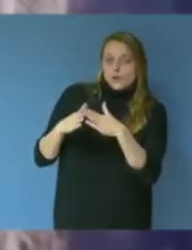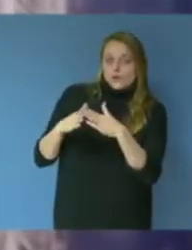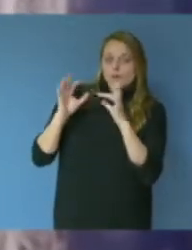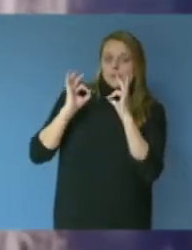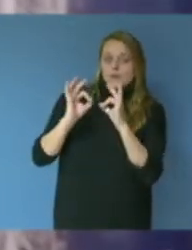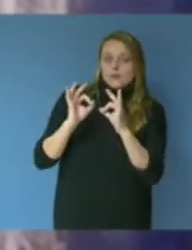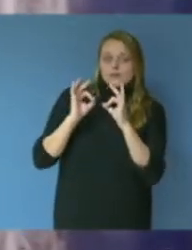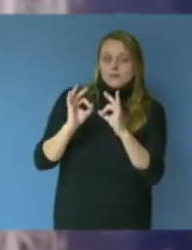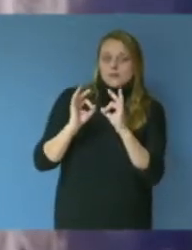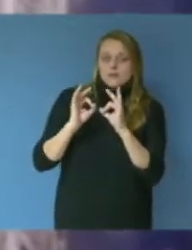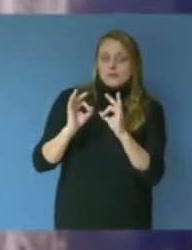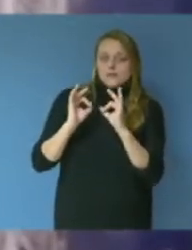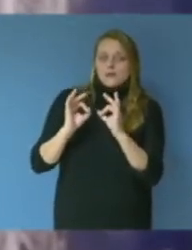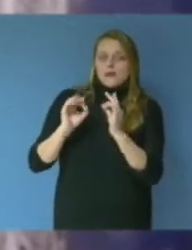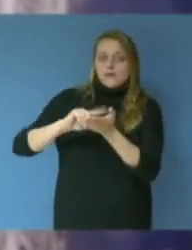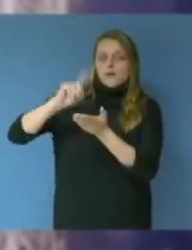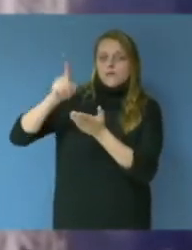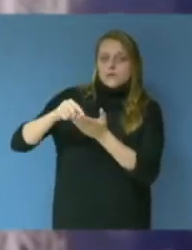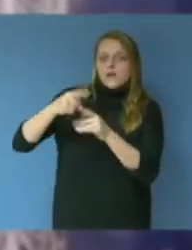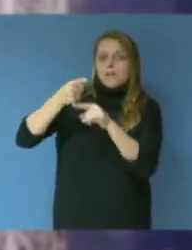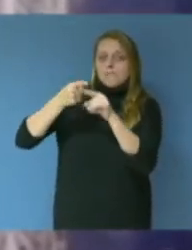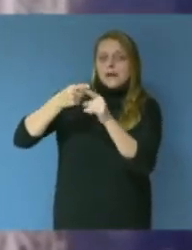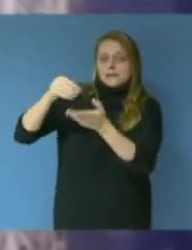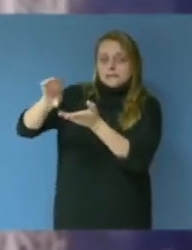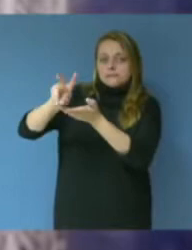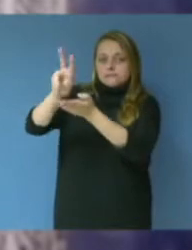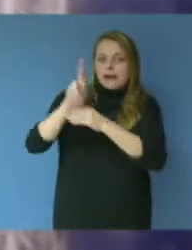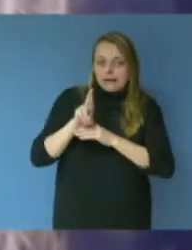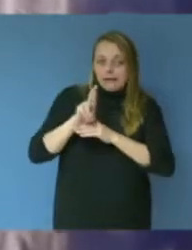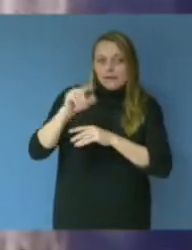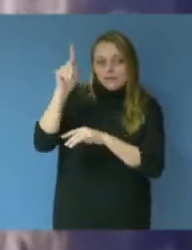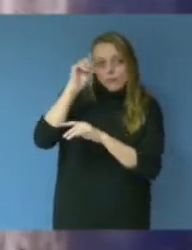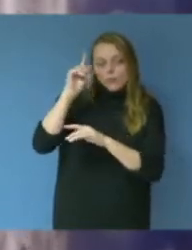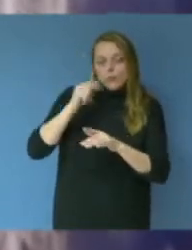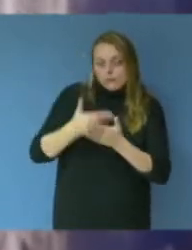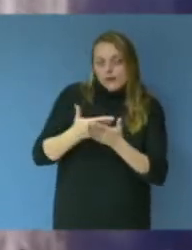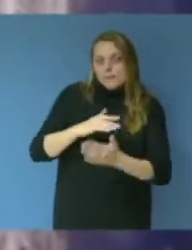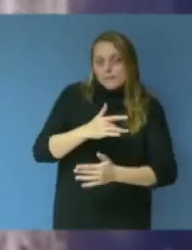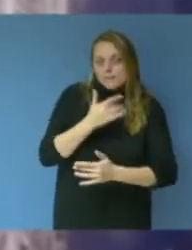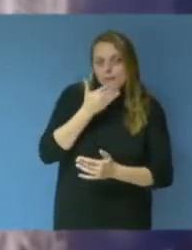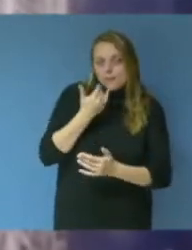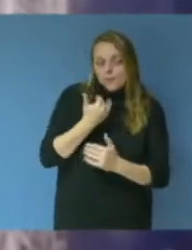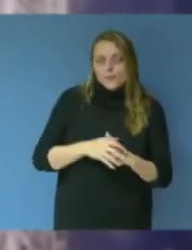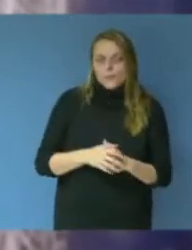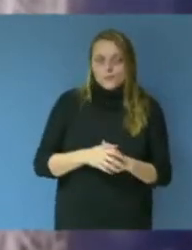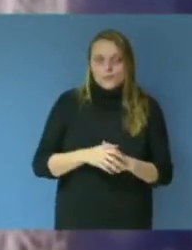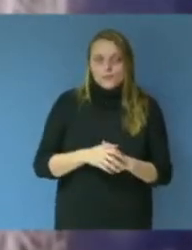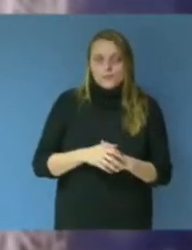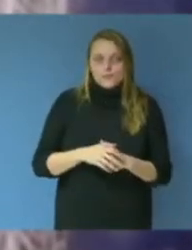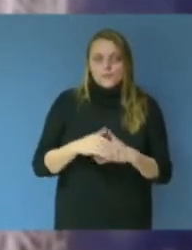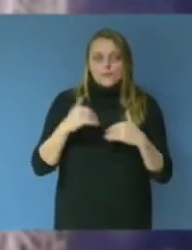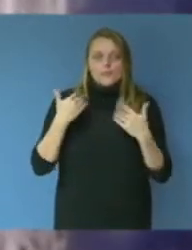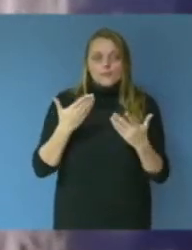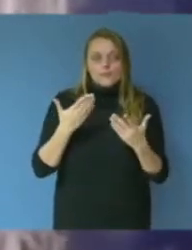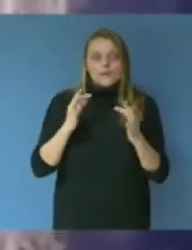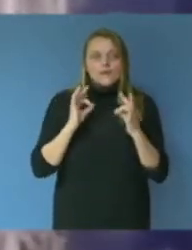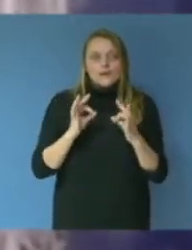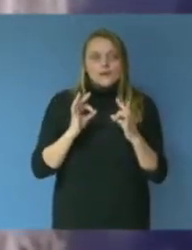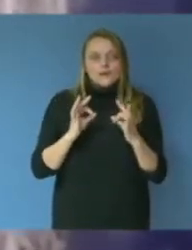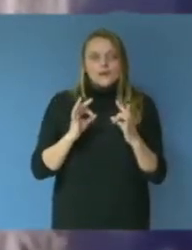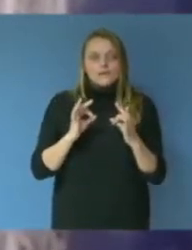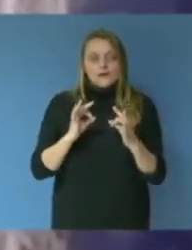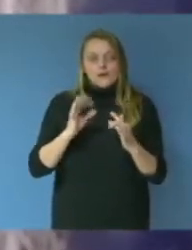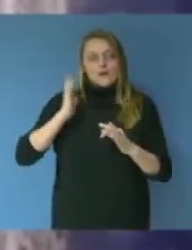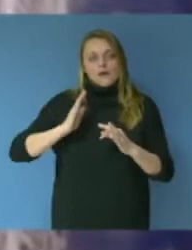cependant souhaitable. Par ailleurs, et d'expérience, pour avoir piloté un fonds d'aide aux restructurations militaires et avoir d'ailleurs rédigé une